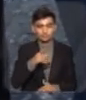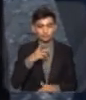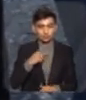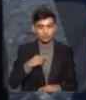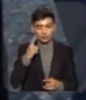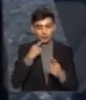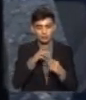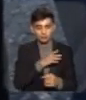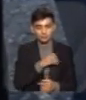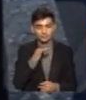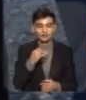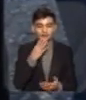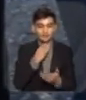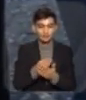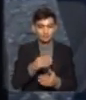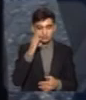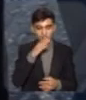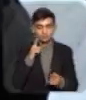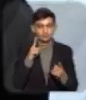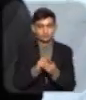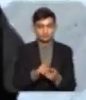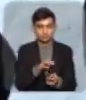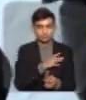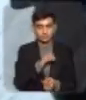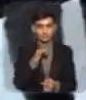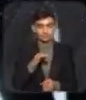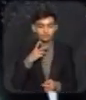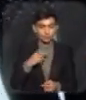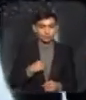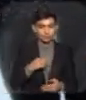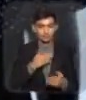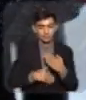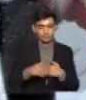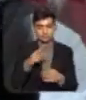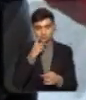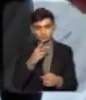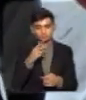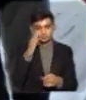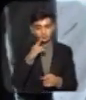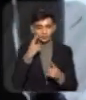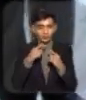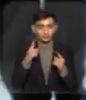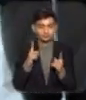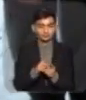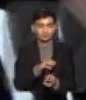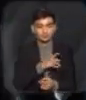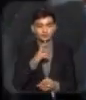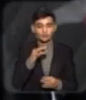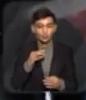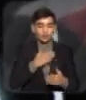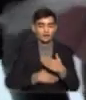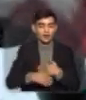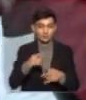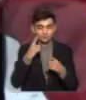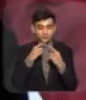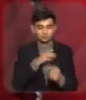еді. Бүгін әкесімен қауышқан сәтте де кішкентай қызы әкесін жылап қарсы алды. Бірақ бұл жолы